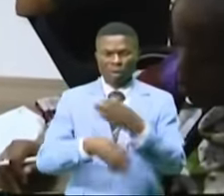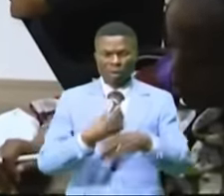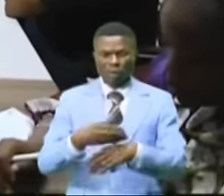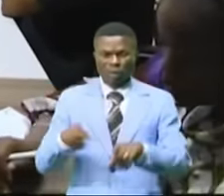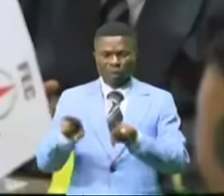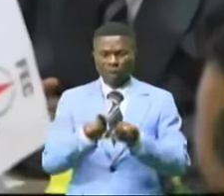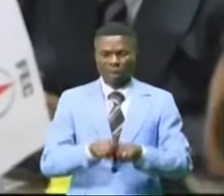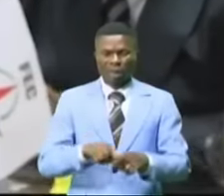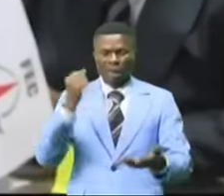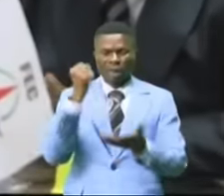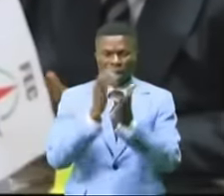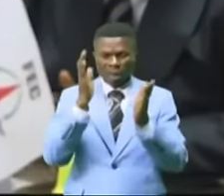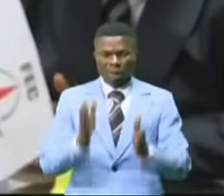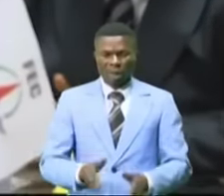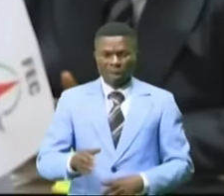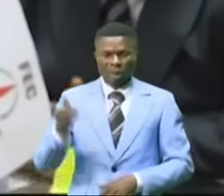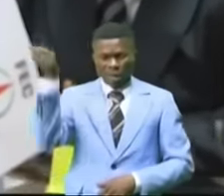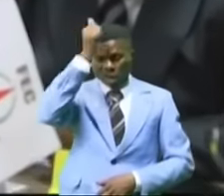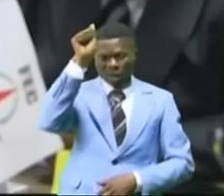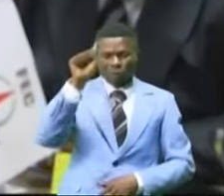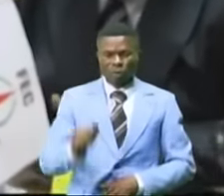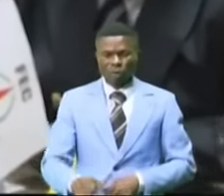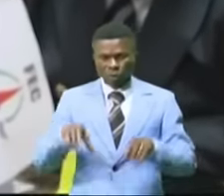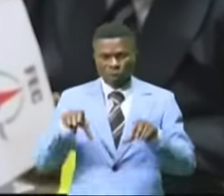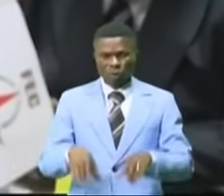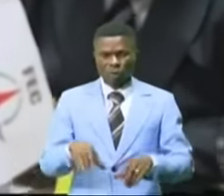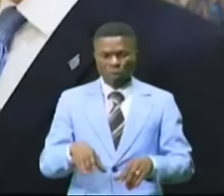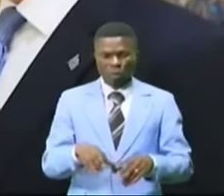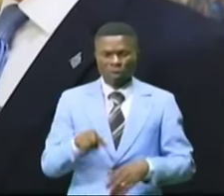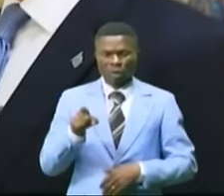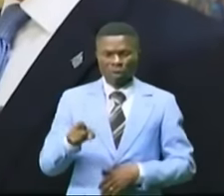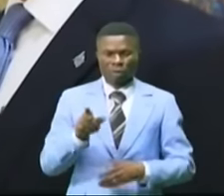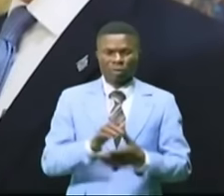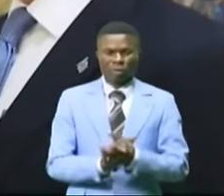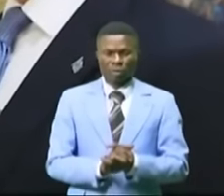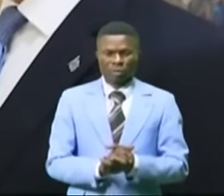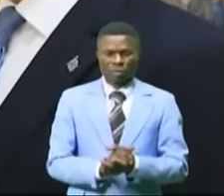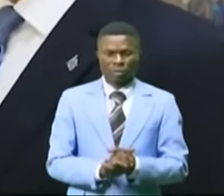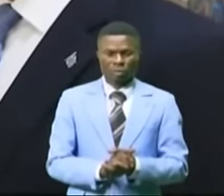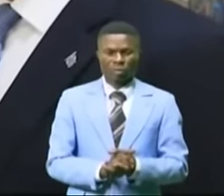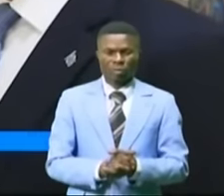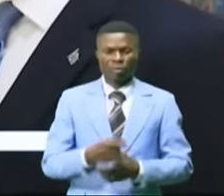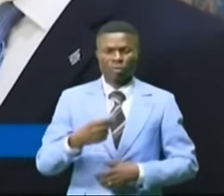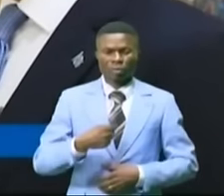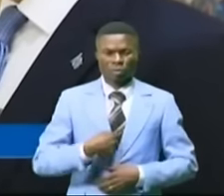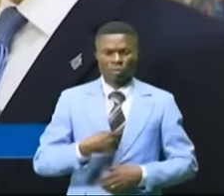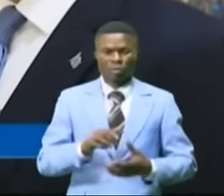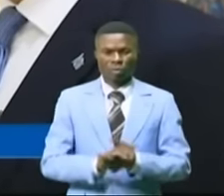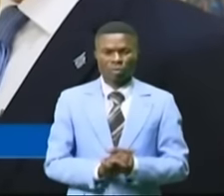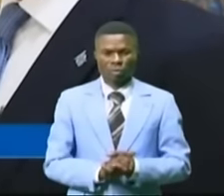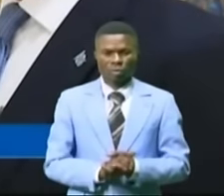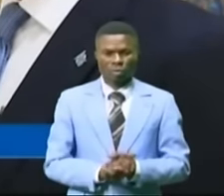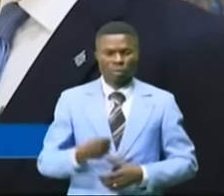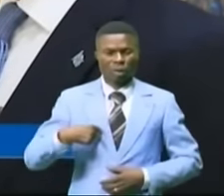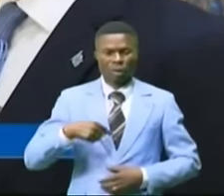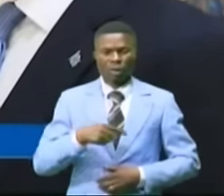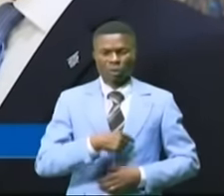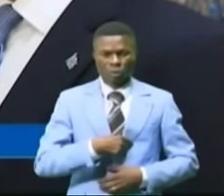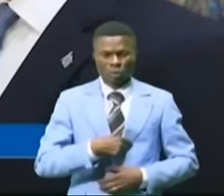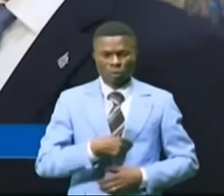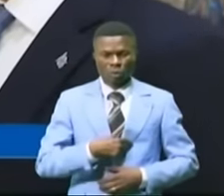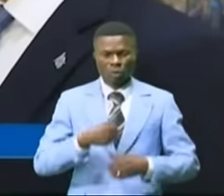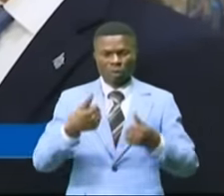c'est le cas de l'ambassadeur d'Afrique du Sud en RDC, Chilou Bani. We must all agree. Donc nous ne devons pas